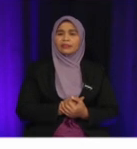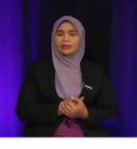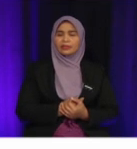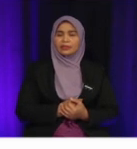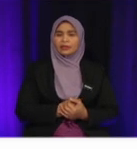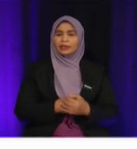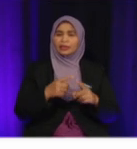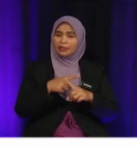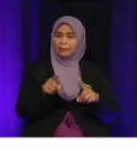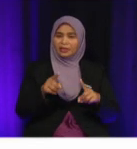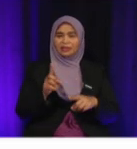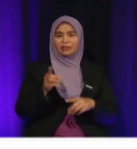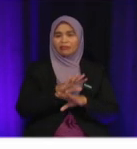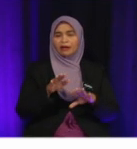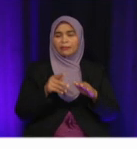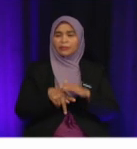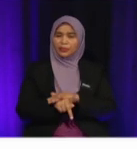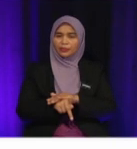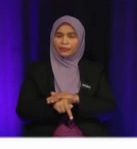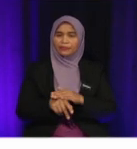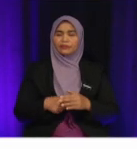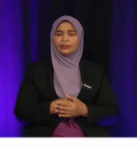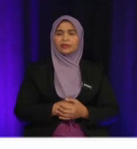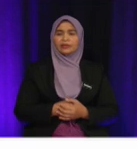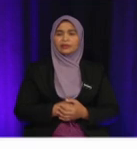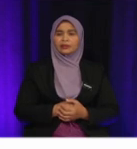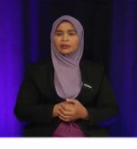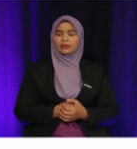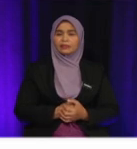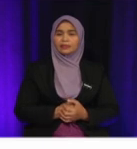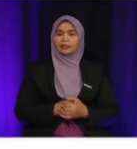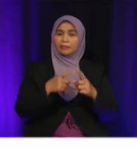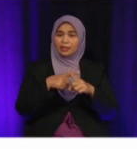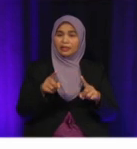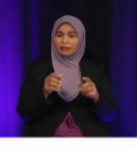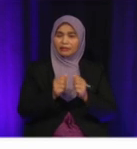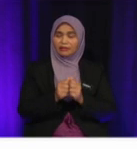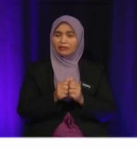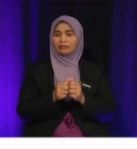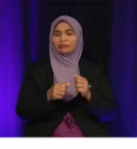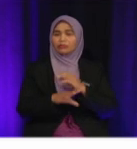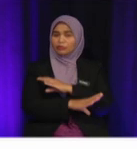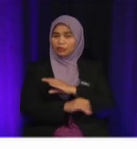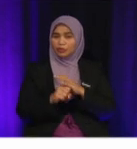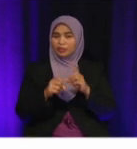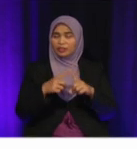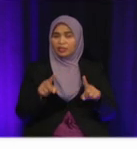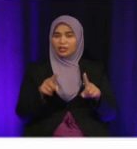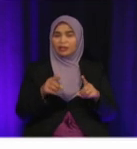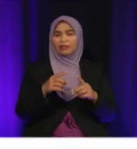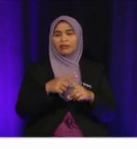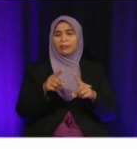nak tu. Emas ke duit dan sebagainya. Apa dia lakukan? Berbeza dengan mencuri tadi. Dipotong tangan. Tetapi bagi